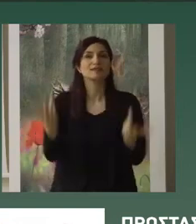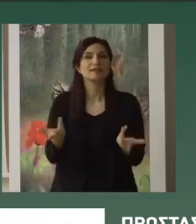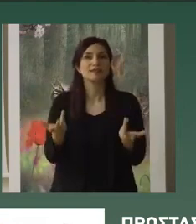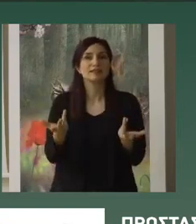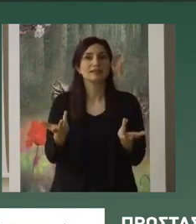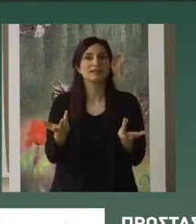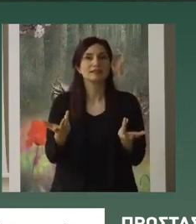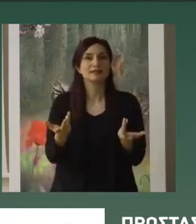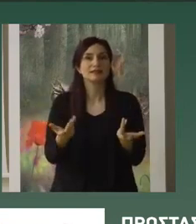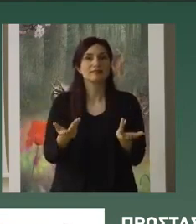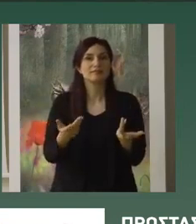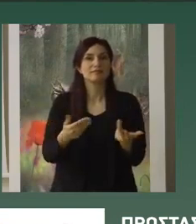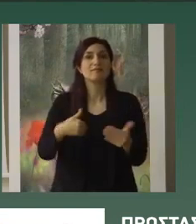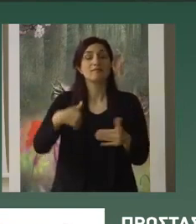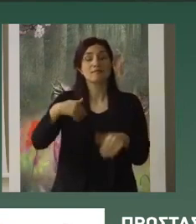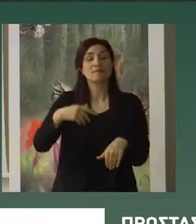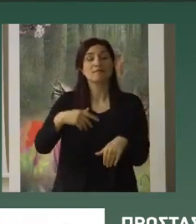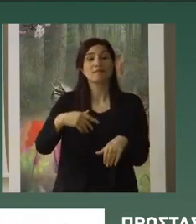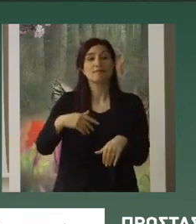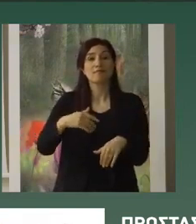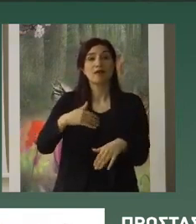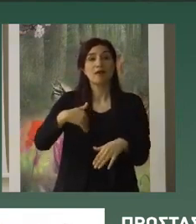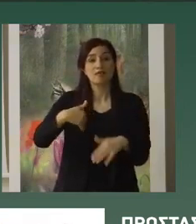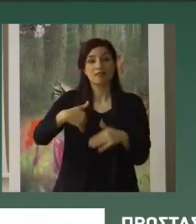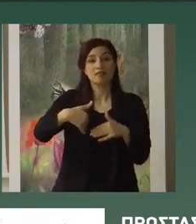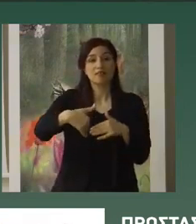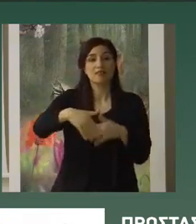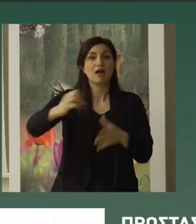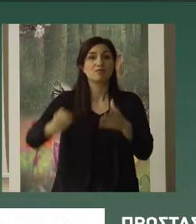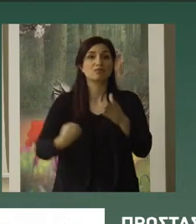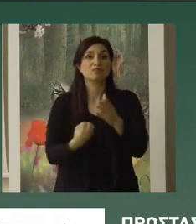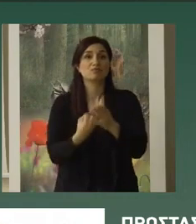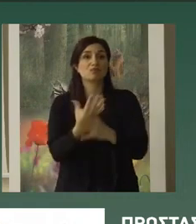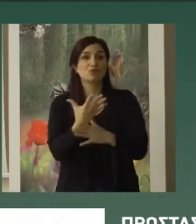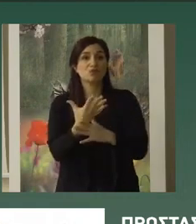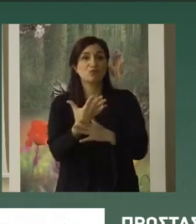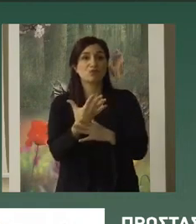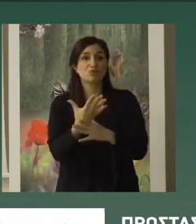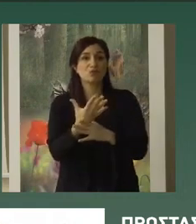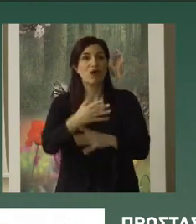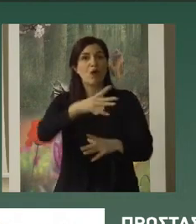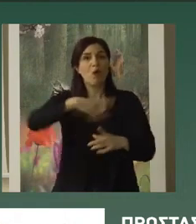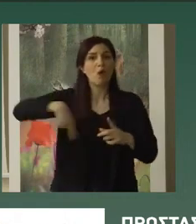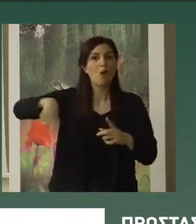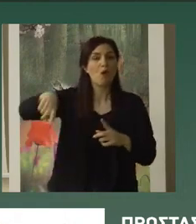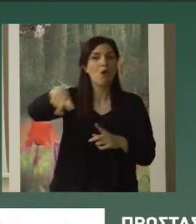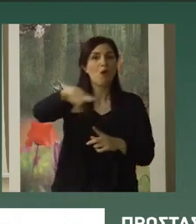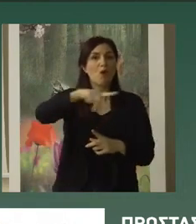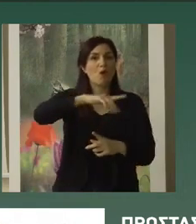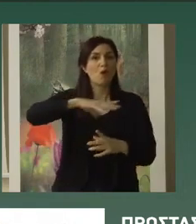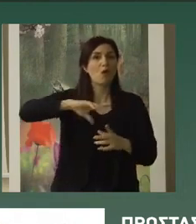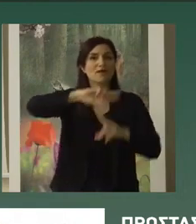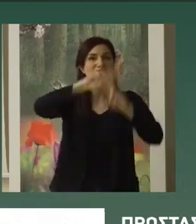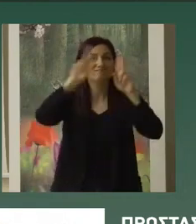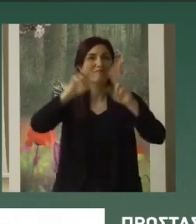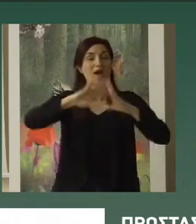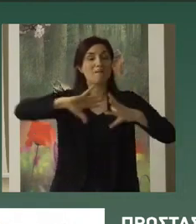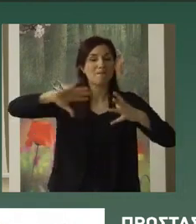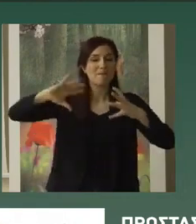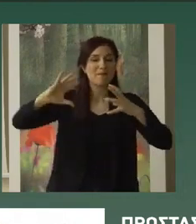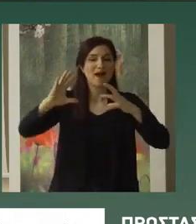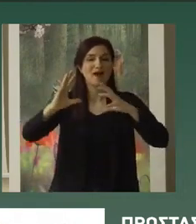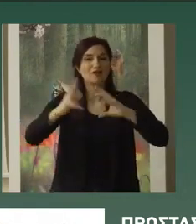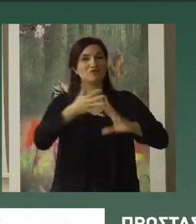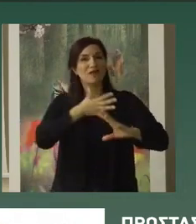πολύ γοργό ρυθμό. Άρα λοιπόν αυτό σημαίνει ότι υπάρχει μια αισιοδοξία γιατί υπάρχει μια κινητοποίηση διεθνούς κοινότητας. Άλλες φορές γιατί αυτή η κινητοποίηση